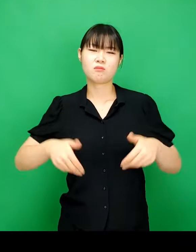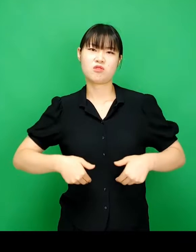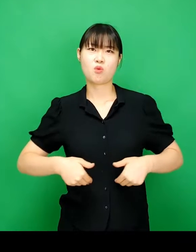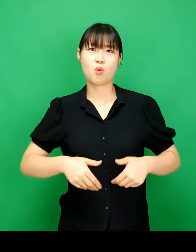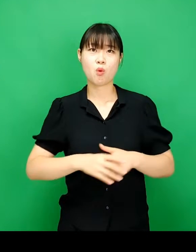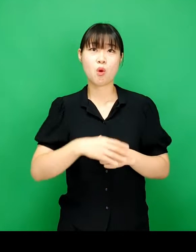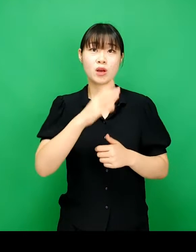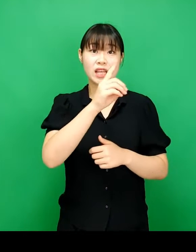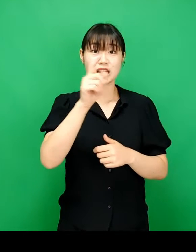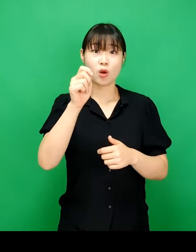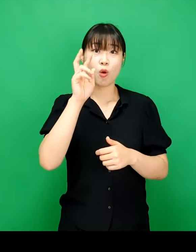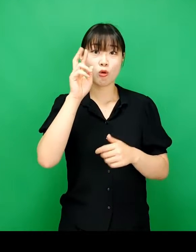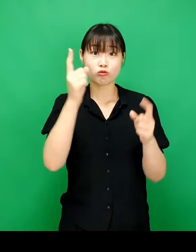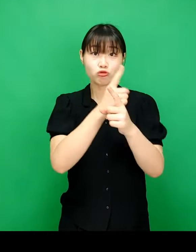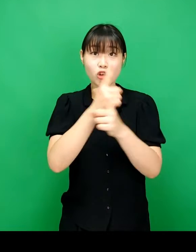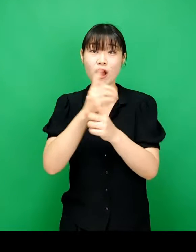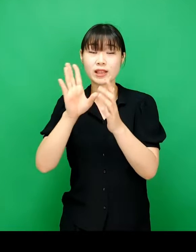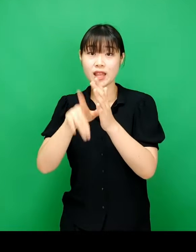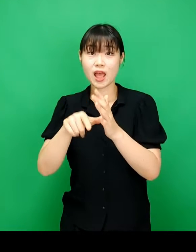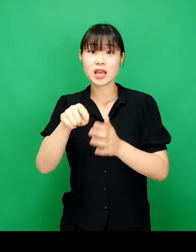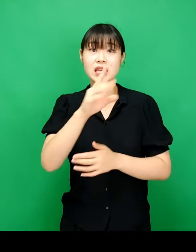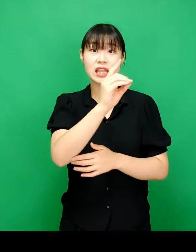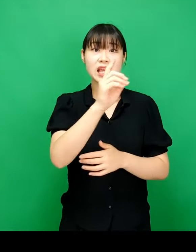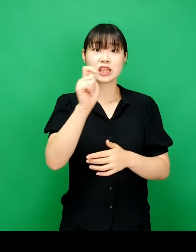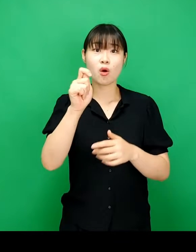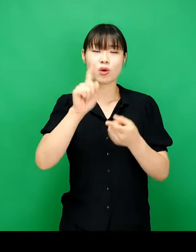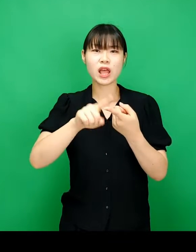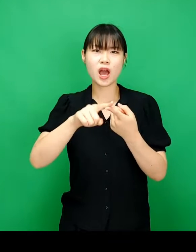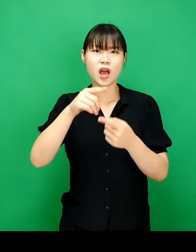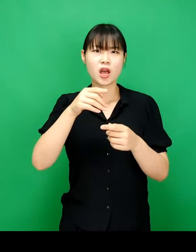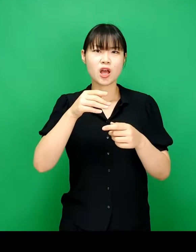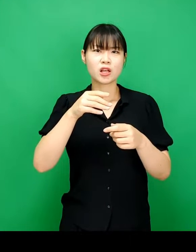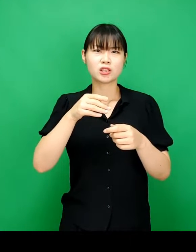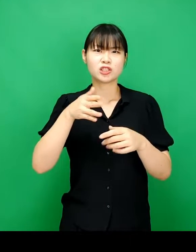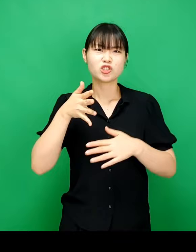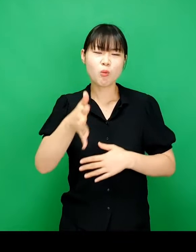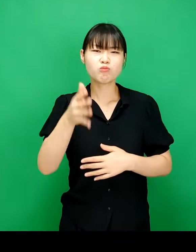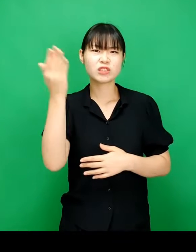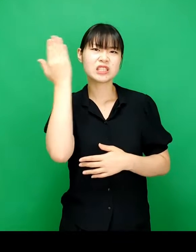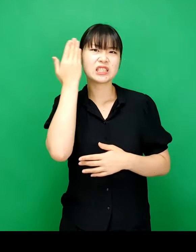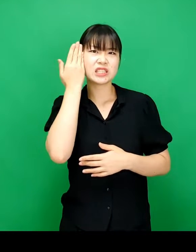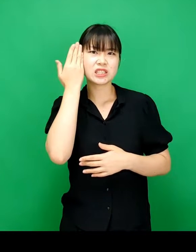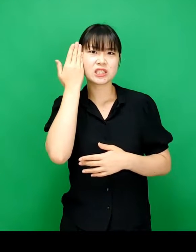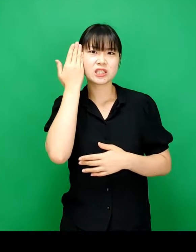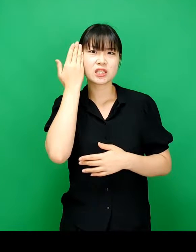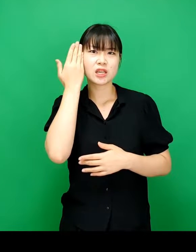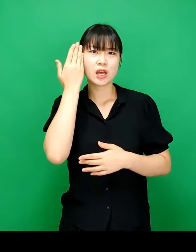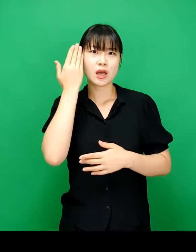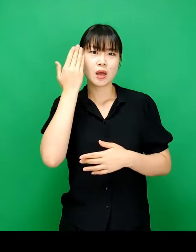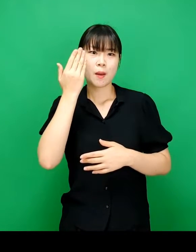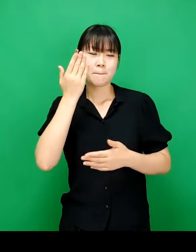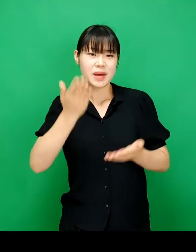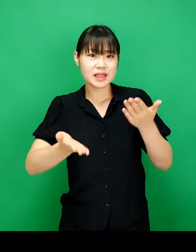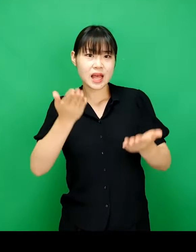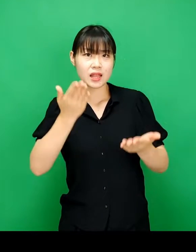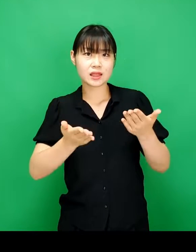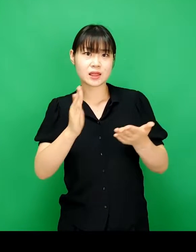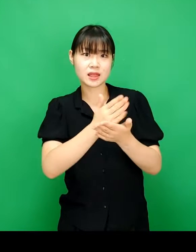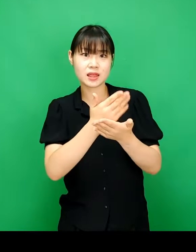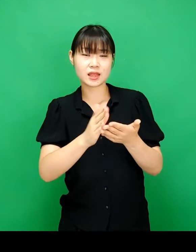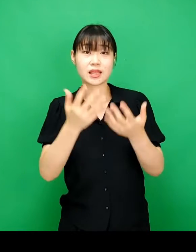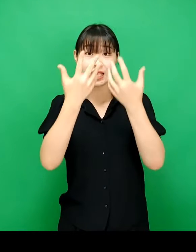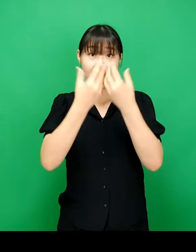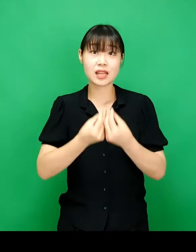정제 작업이 필요합니다. 데이터를 수정할 때는 그 데이터에 대한 전문 지식이나 일반적인 상식에 비추어 판단하게